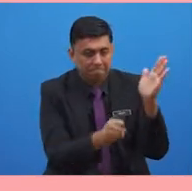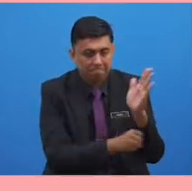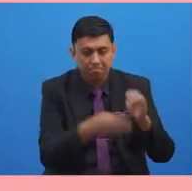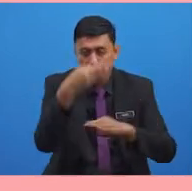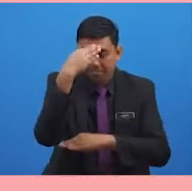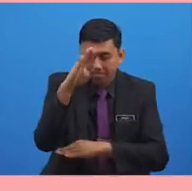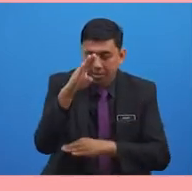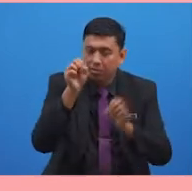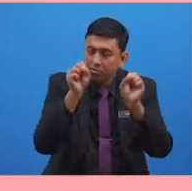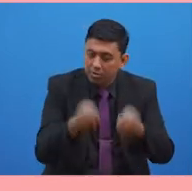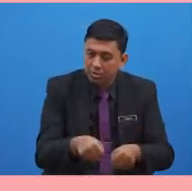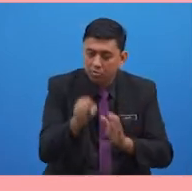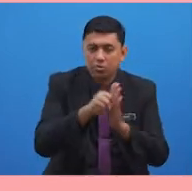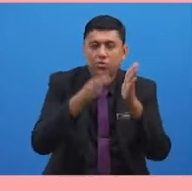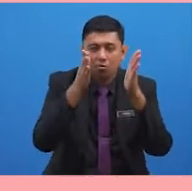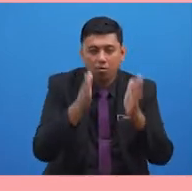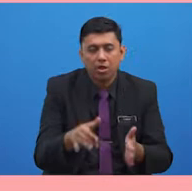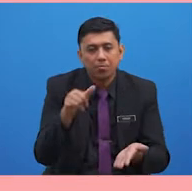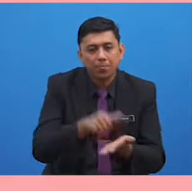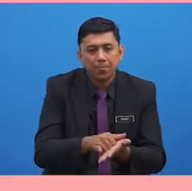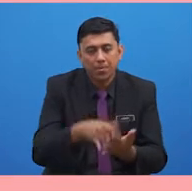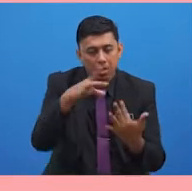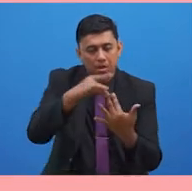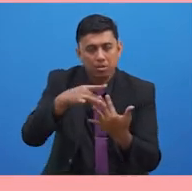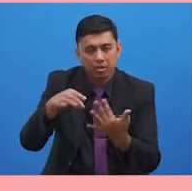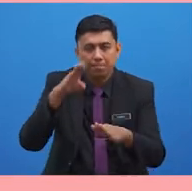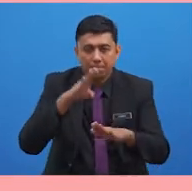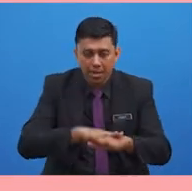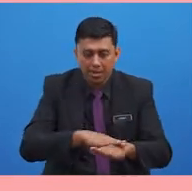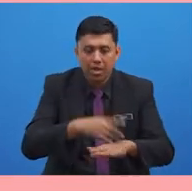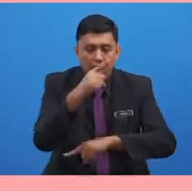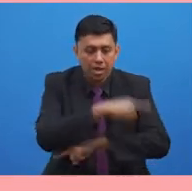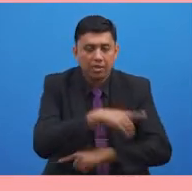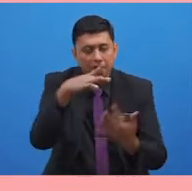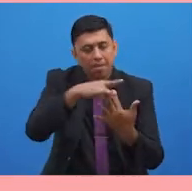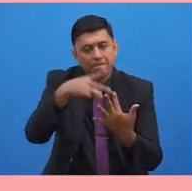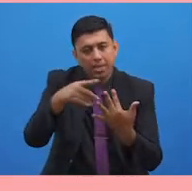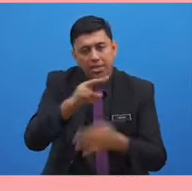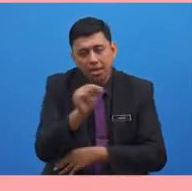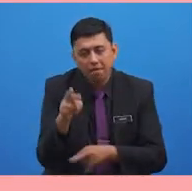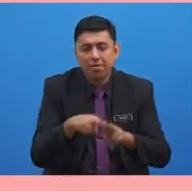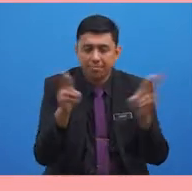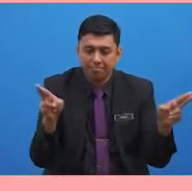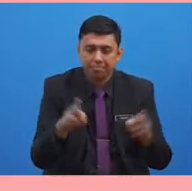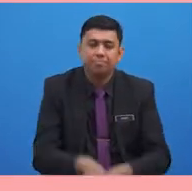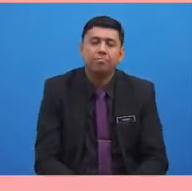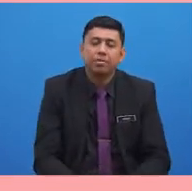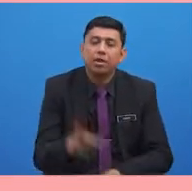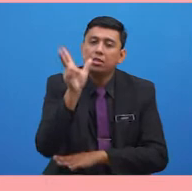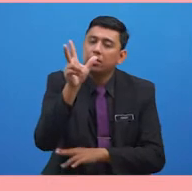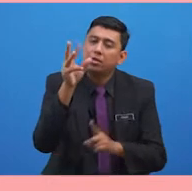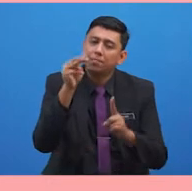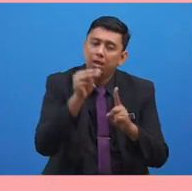syarat bagi membolehkan seseorang itu mengundi pada hari pilihan raya. Sebanyak